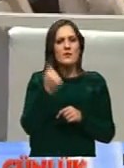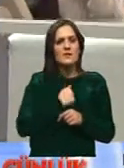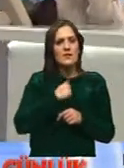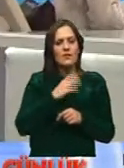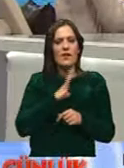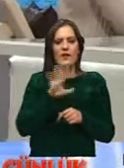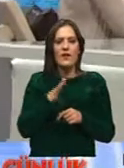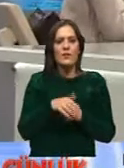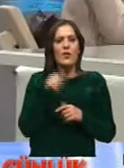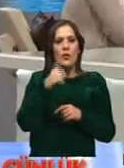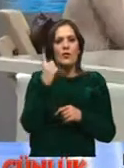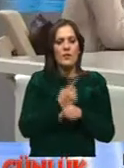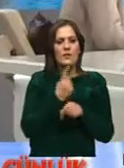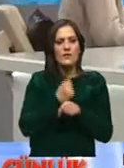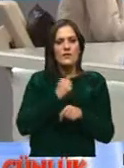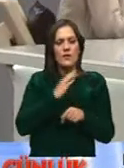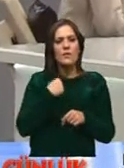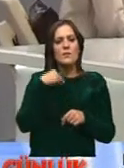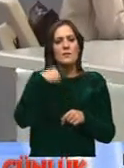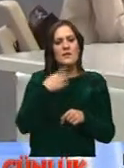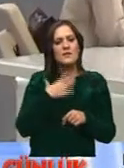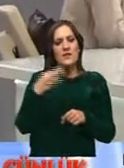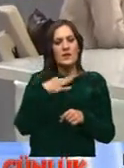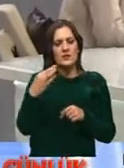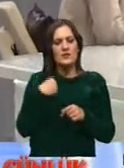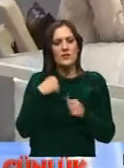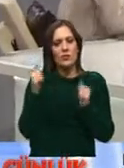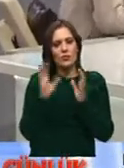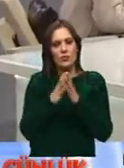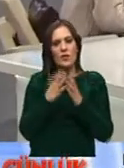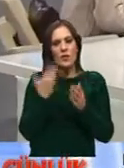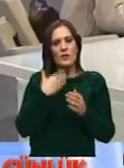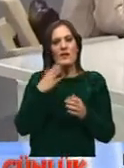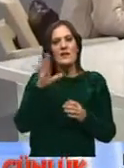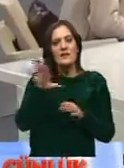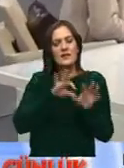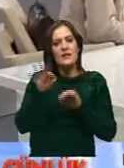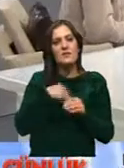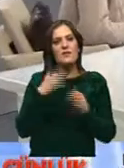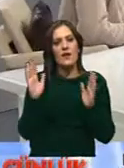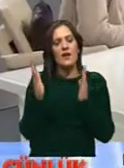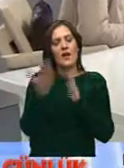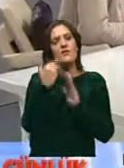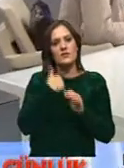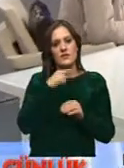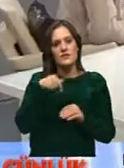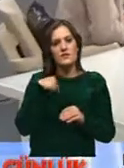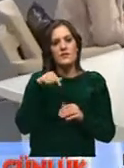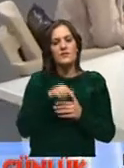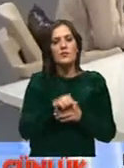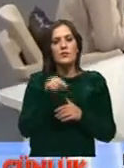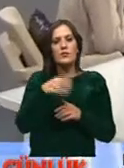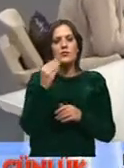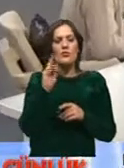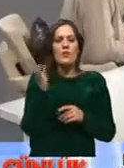var galiba. Öyle bir sıkıntı var. Aslında evet. biz seçilen gruptanız. Evet, biz ama seçime karşıyız. O zaman.